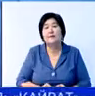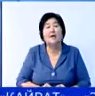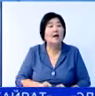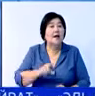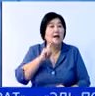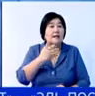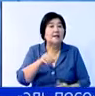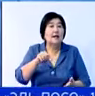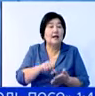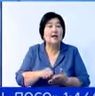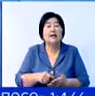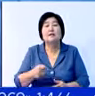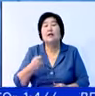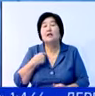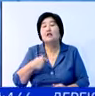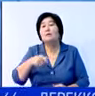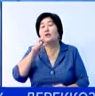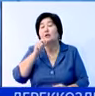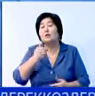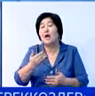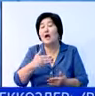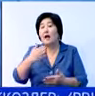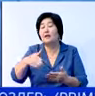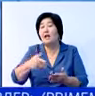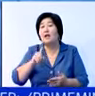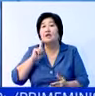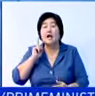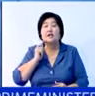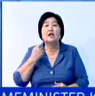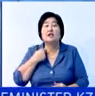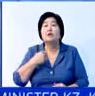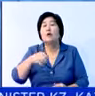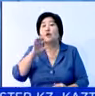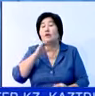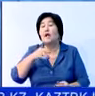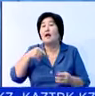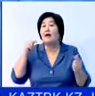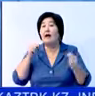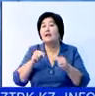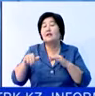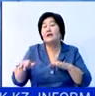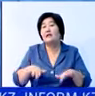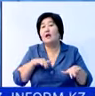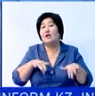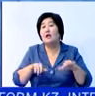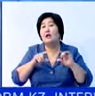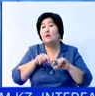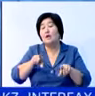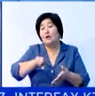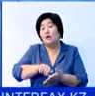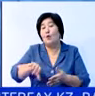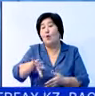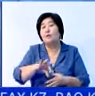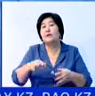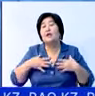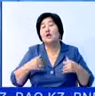Жастар арасында ішімдікті тұтынудың алдын алу мақсатында жастар ішімдікті тұтынуға қарсы ұранымен акция ұйымдастырылды. Шараға облыстық